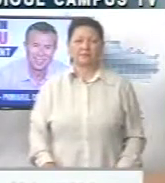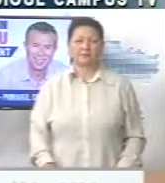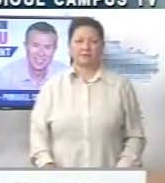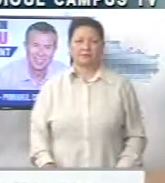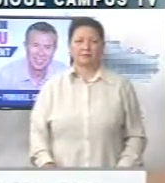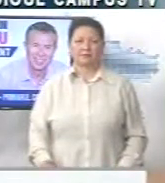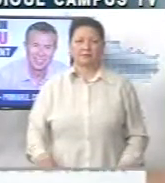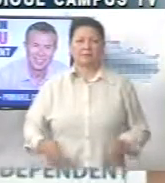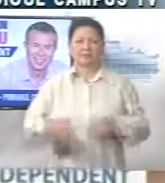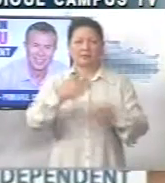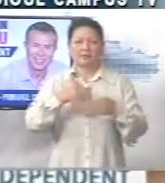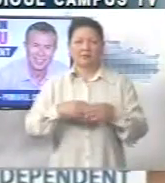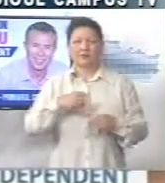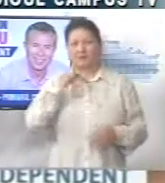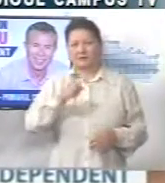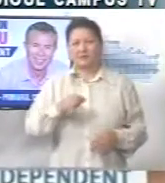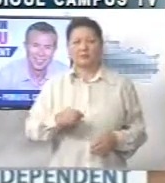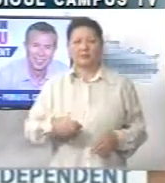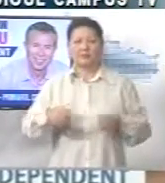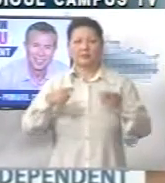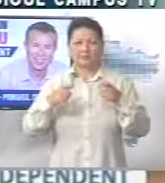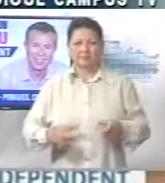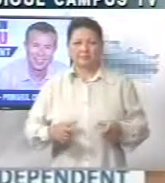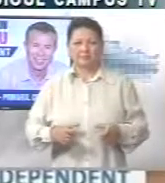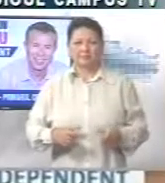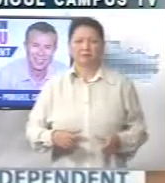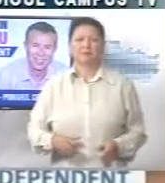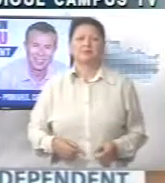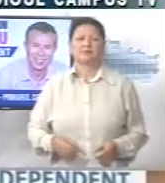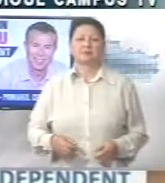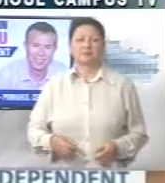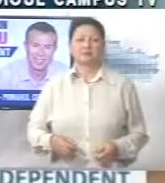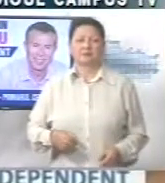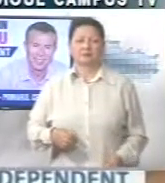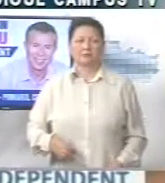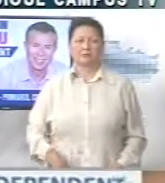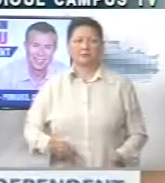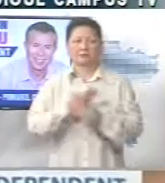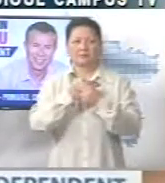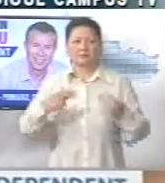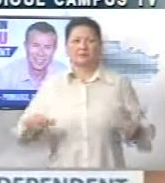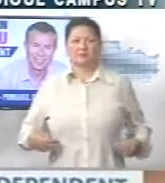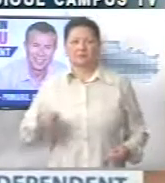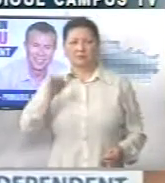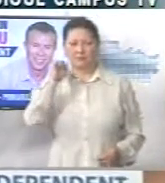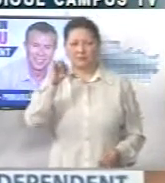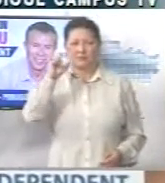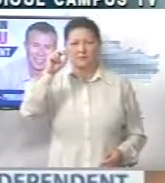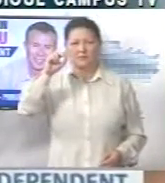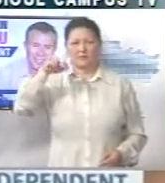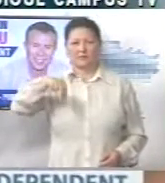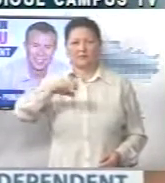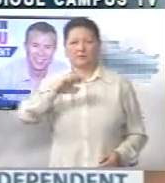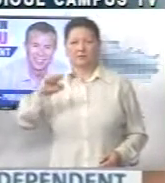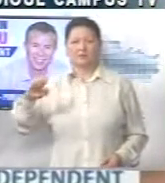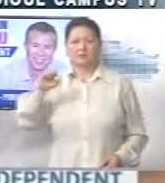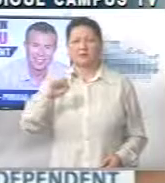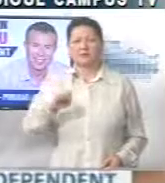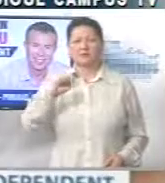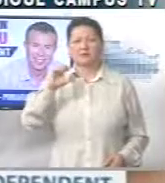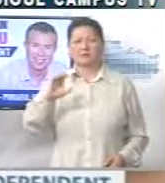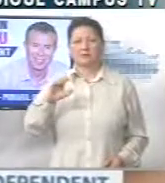așa: grupul de inițiativă Ionescu la primărie, dragi buzoieni, alegeți cu credința împăcată. Ionescu este o persoană sinceră,